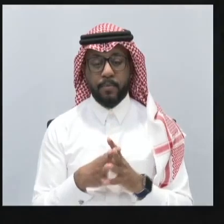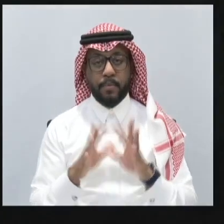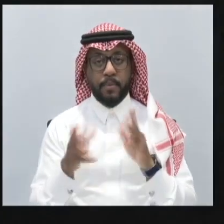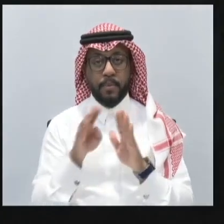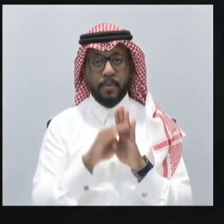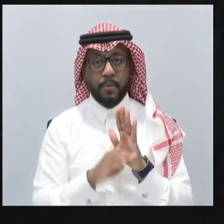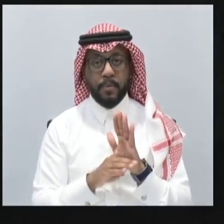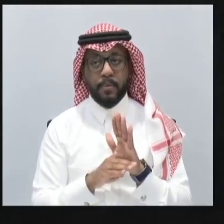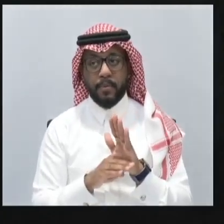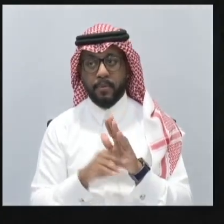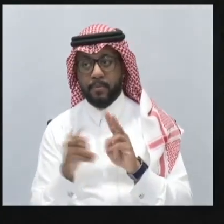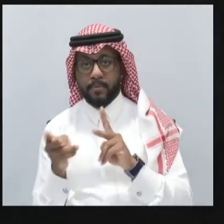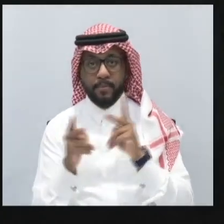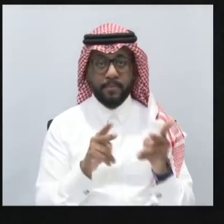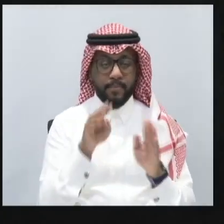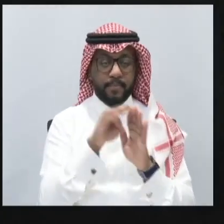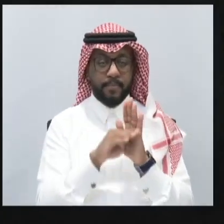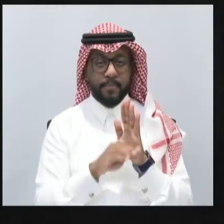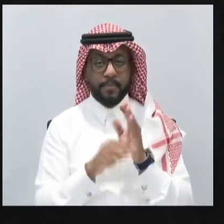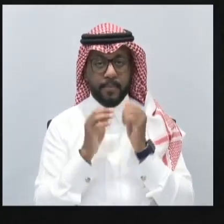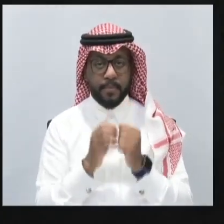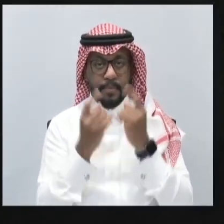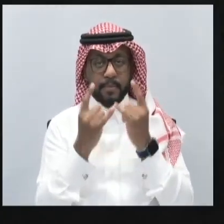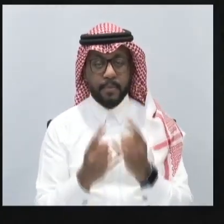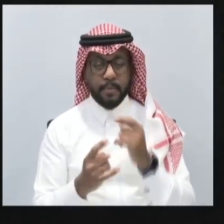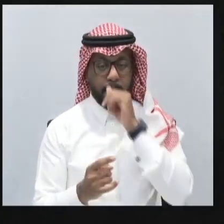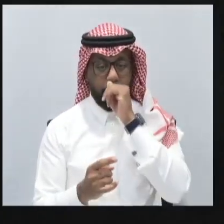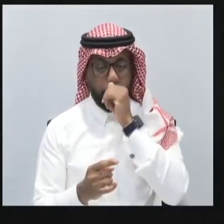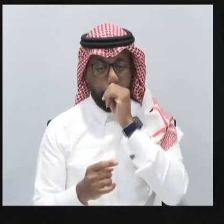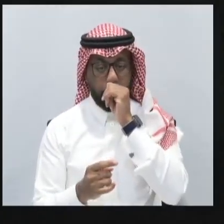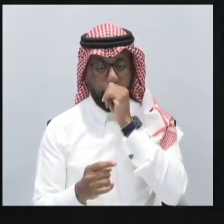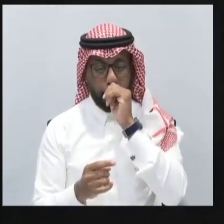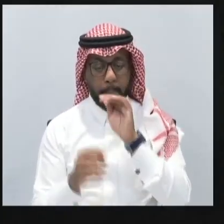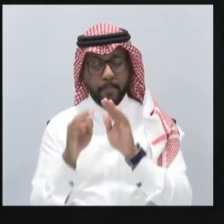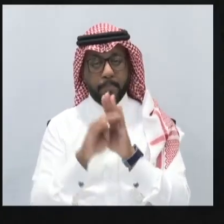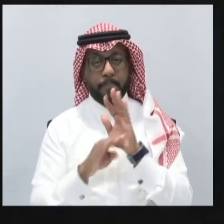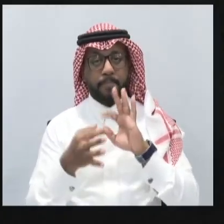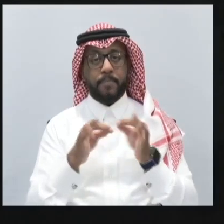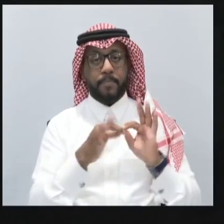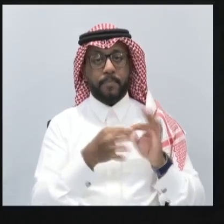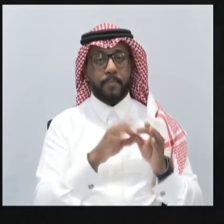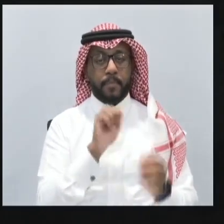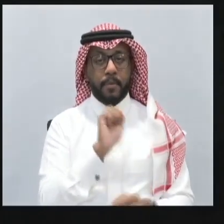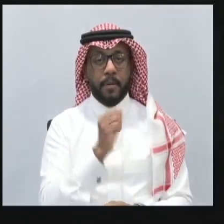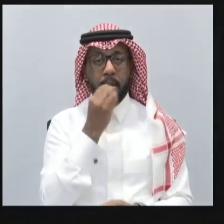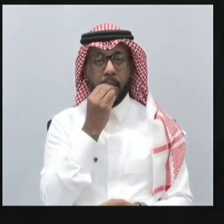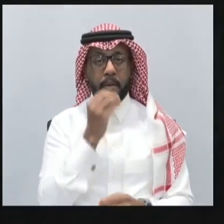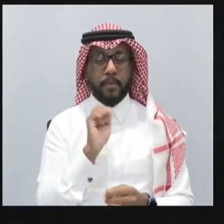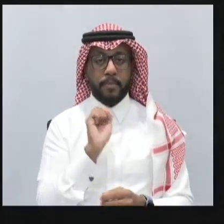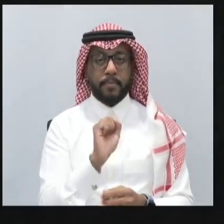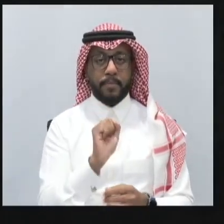ابين كيف ارتب الحيوانات في السلسله الغذائيه اسويلي